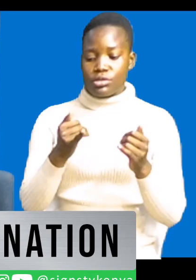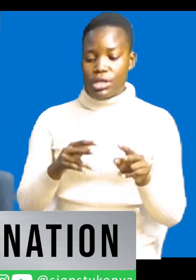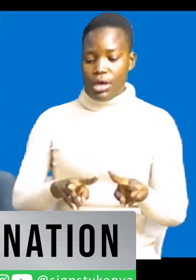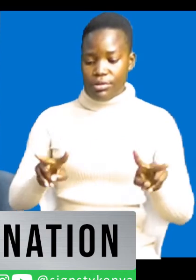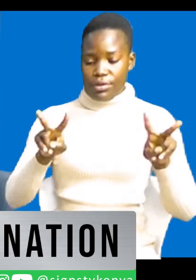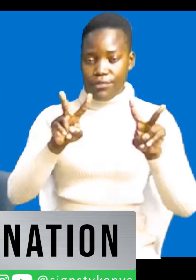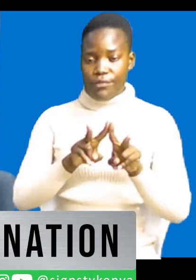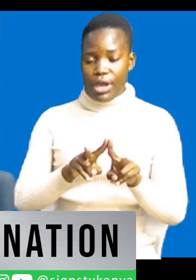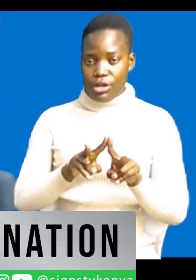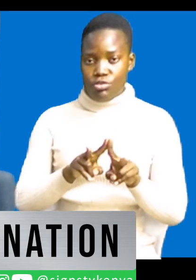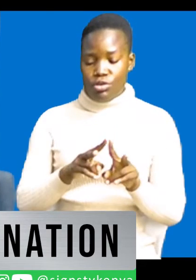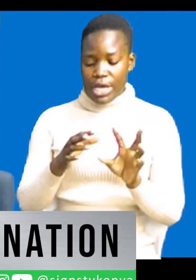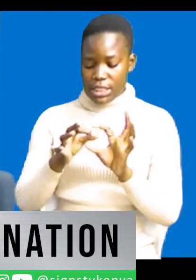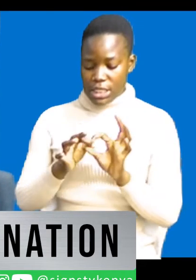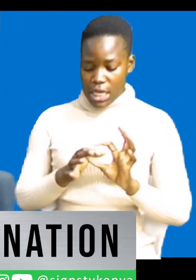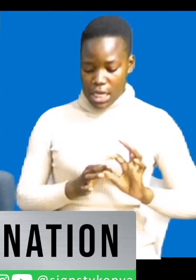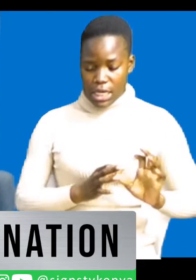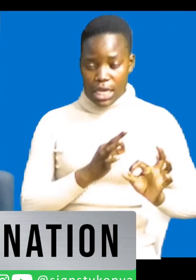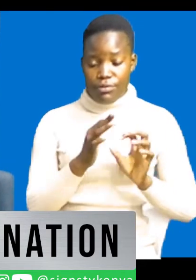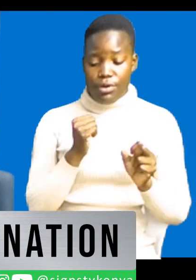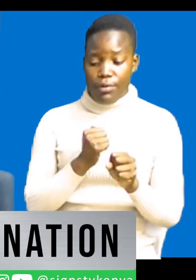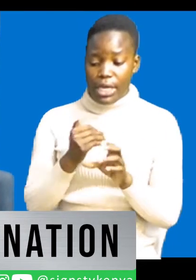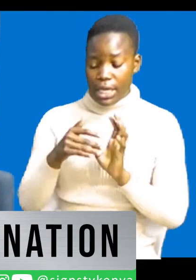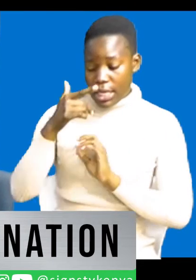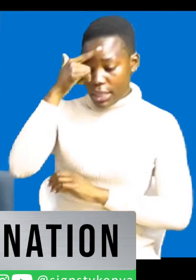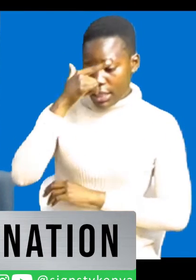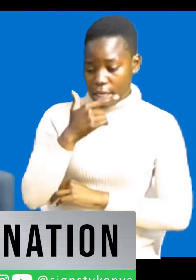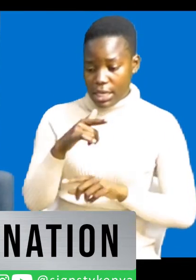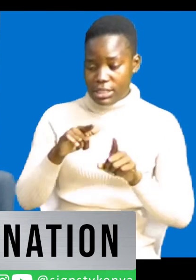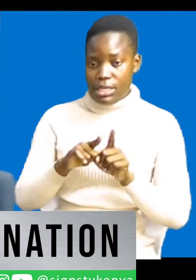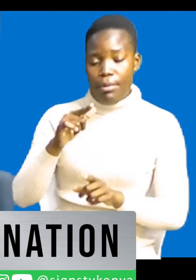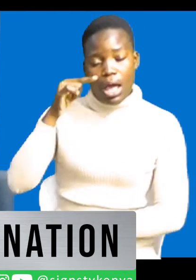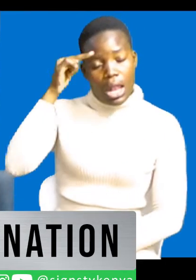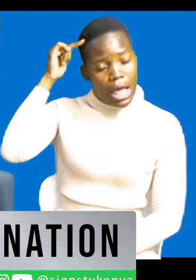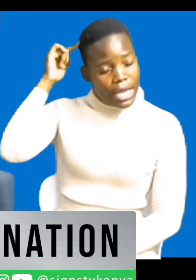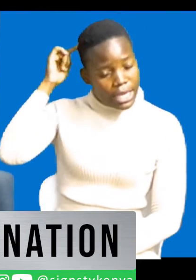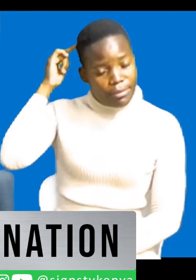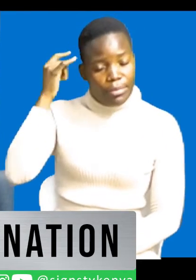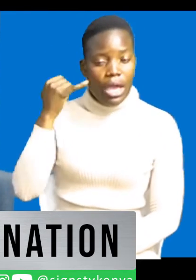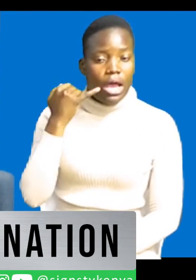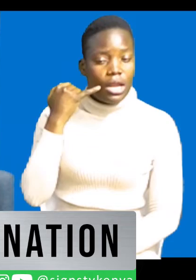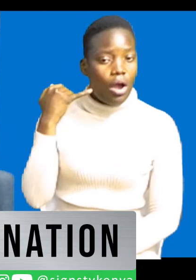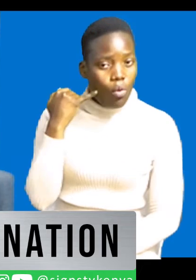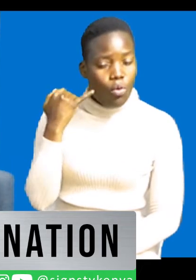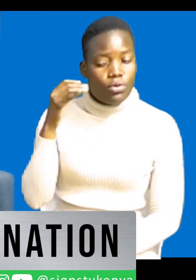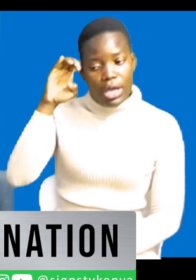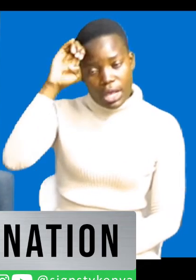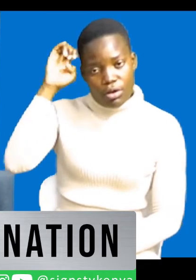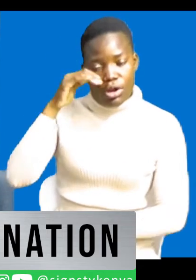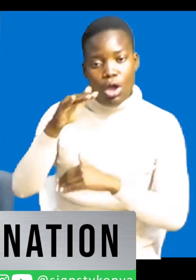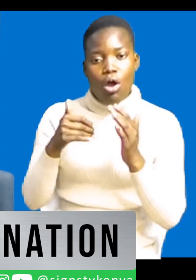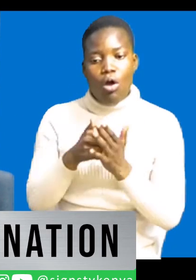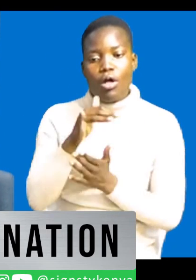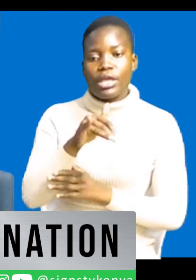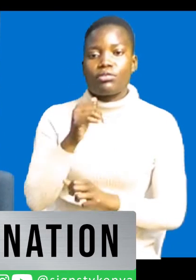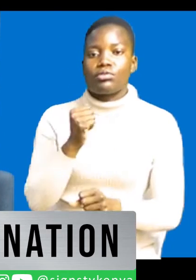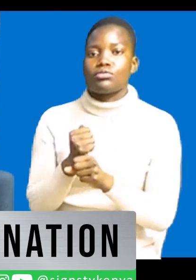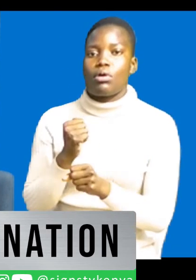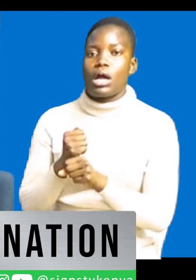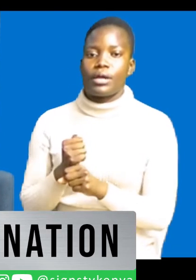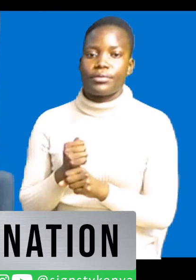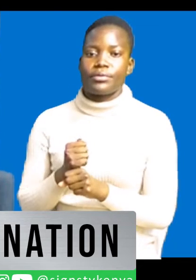chain ukiangalia kama ulikuwa Thika, ulikuwa Laikipia, ulikuwa Nakuru, ulikuwa Eldoret, hizo zote zilikuwa ni makazi